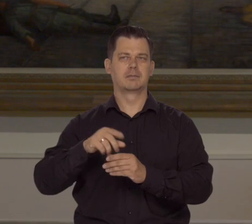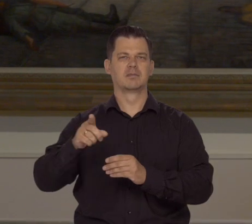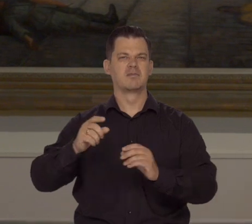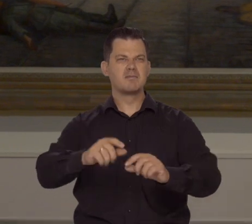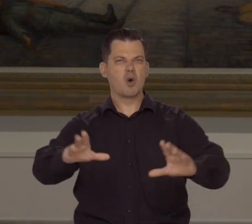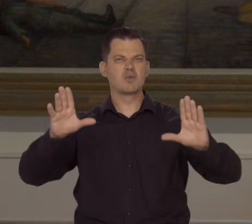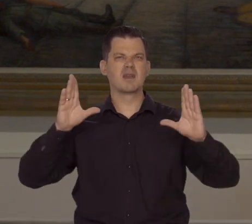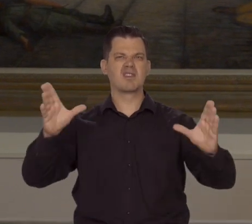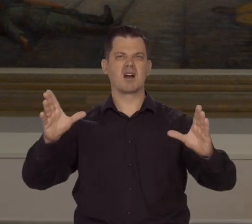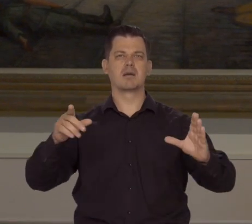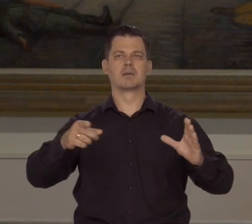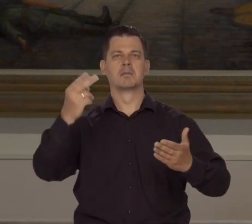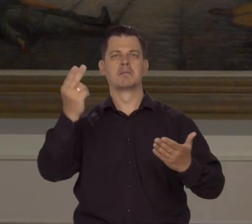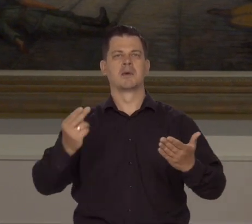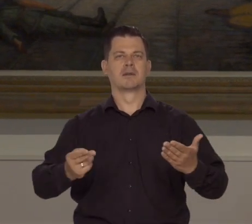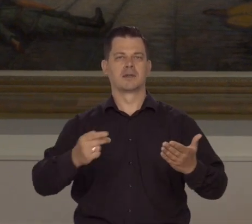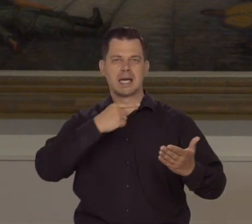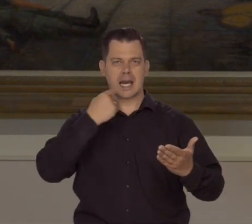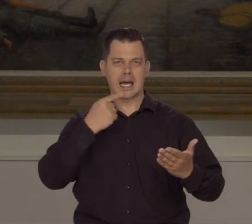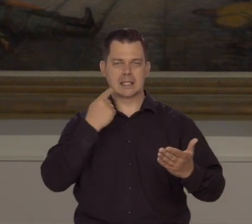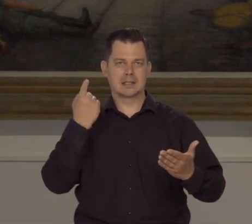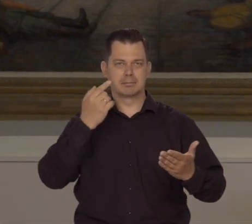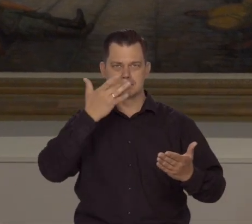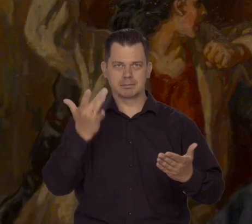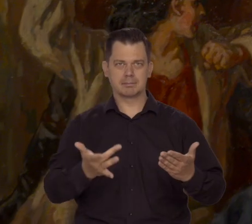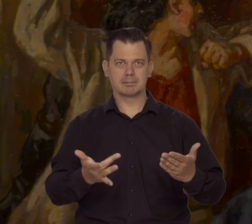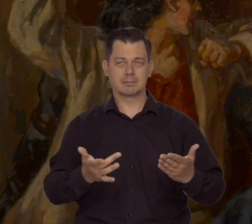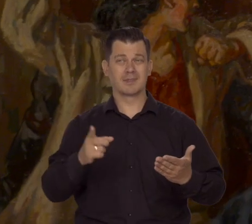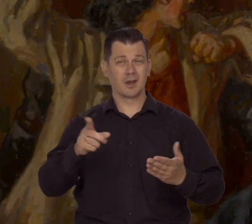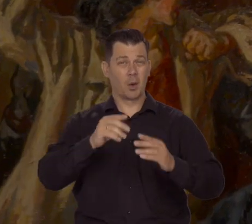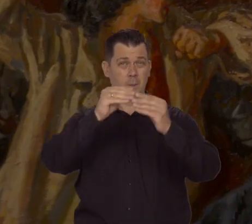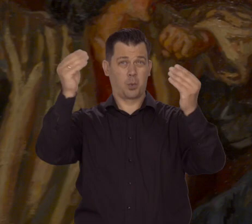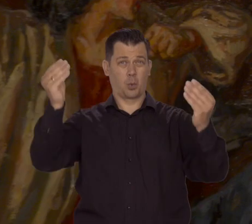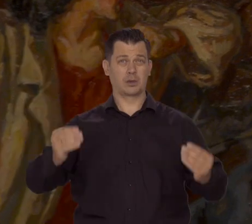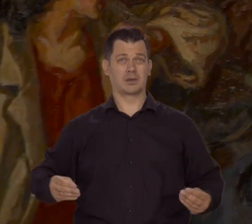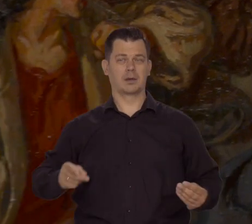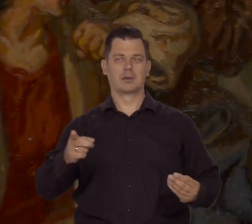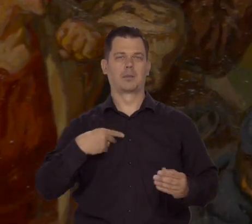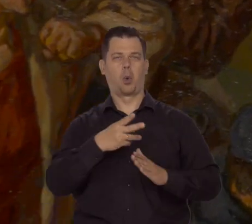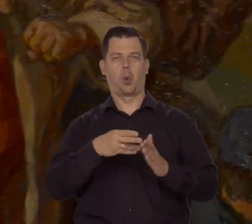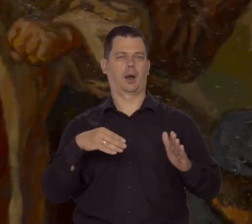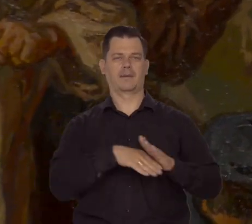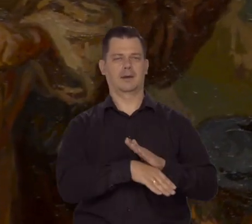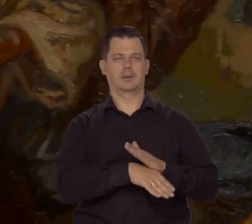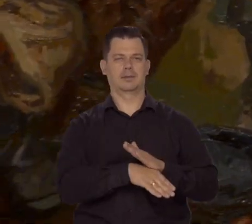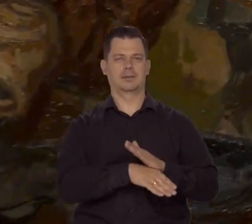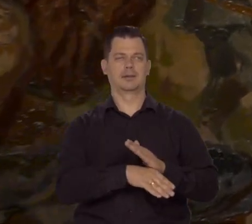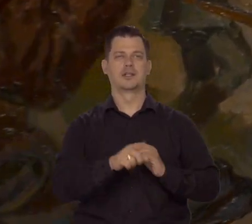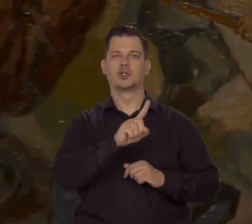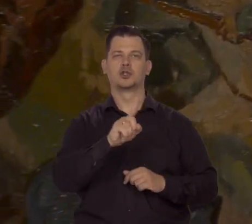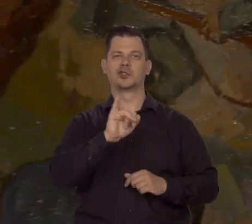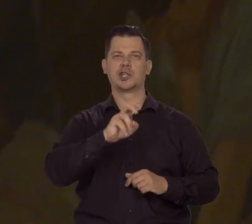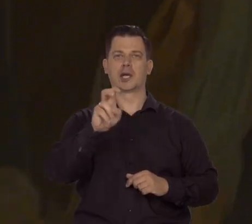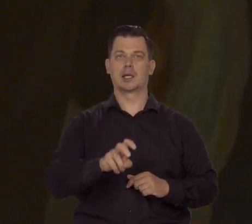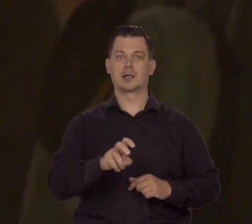pokazywała monumentalne prace malarskie. Te płótna przez wiele, wiele lat były skrywane w